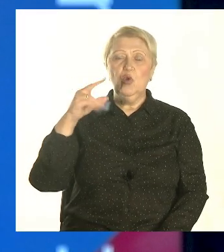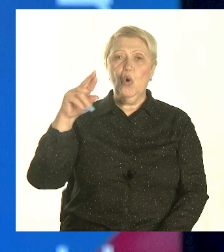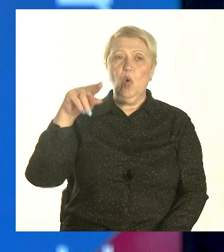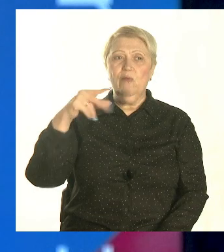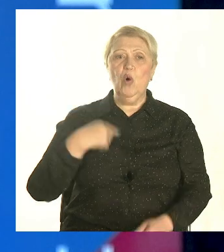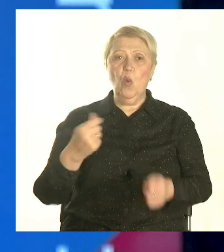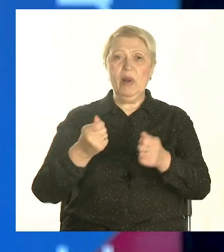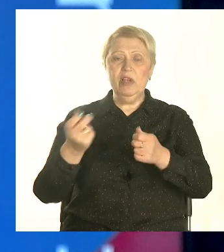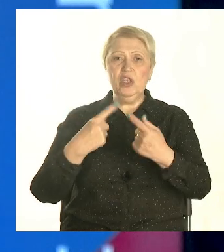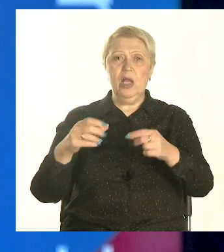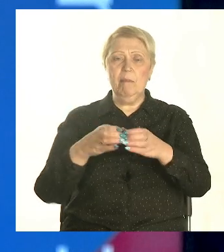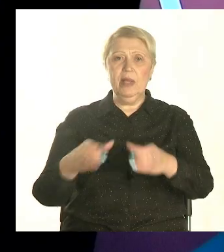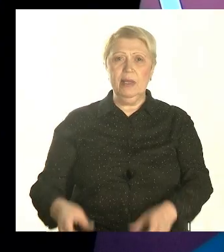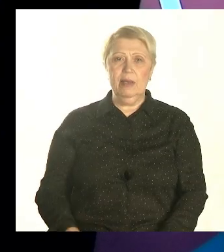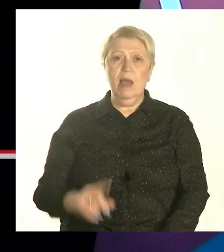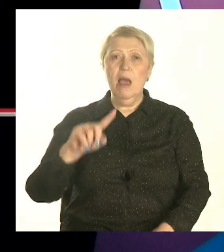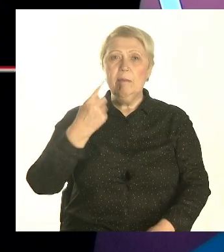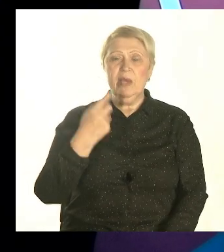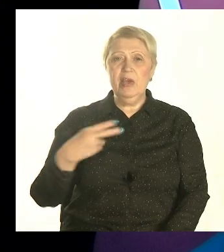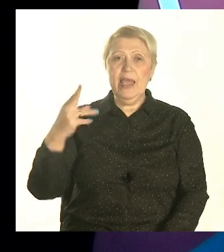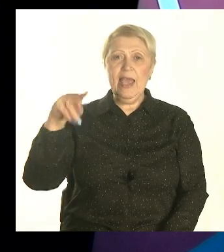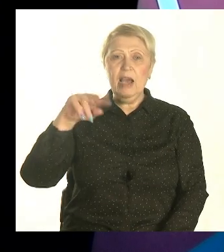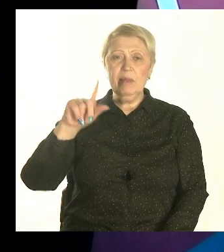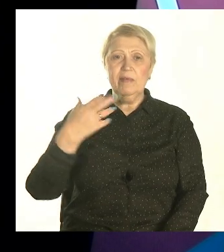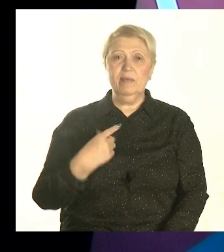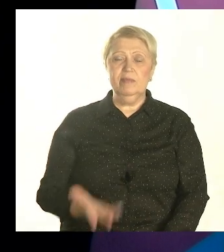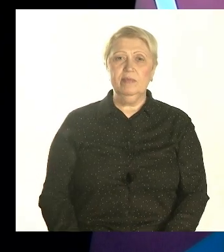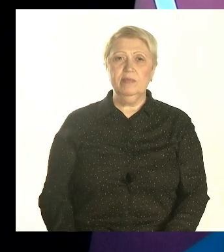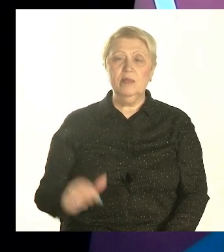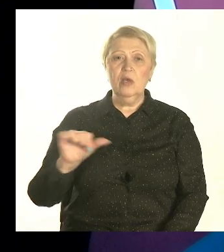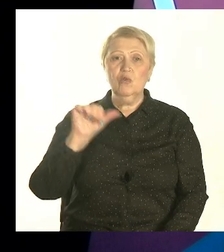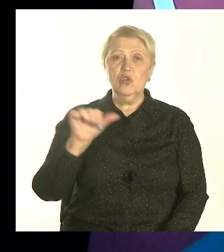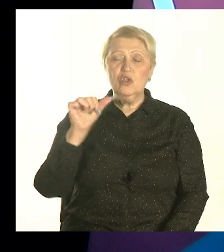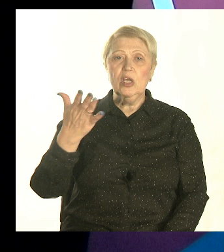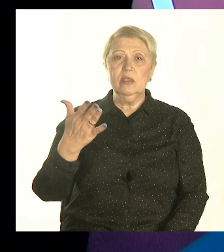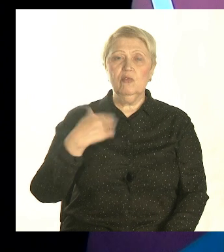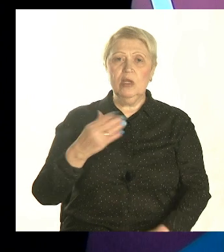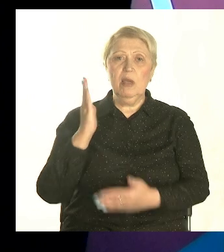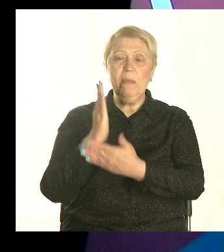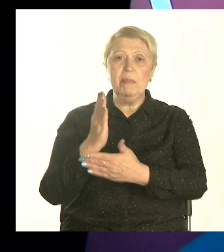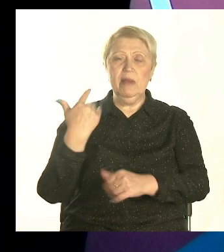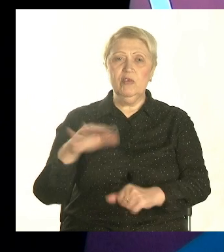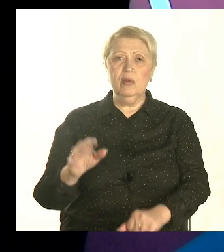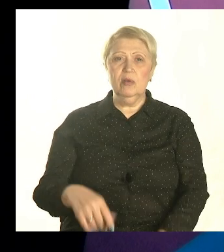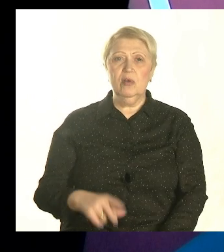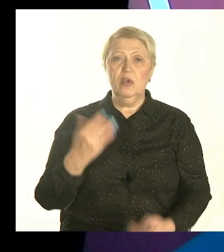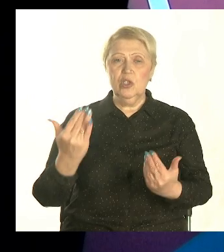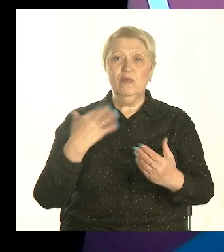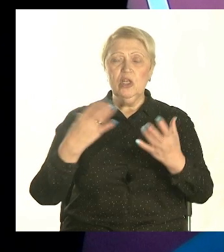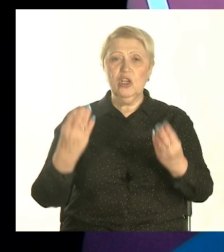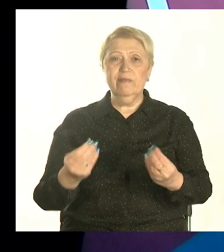здравствуйте. Здравствуйте. Итак, 1 декабря, час икс, пробили часы, собственно. С сегодняшнего дня